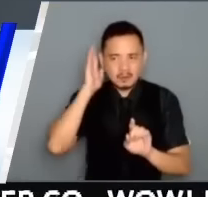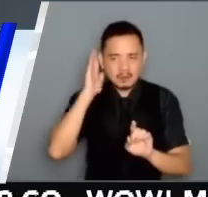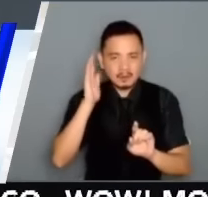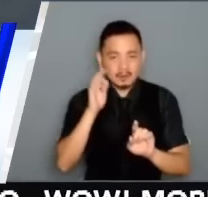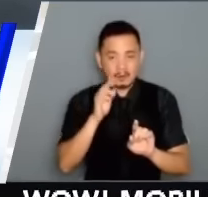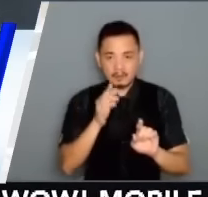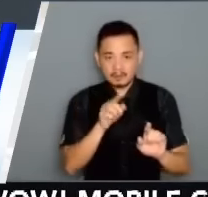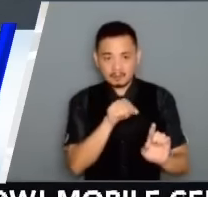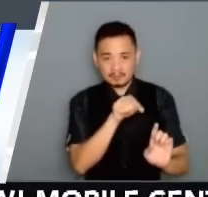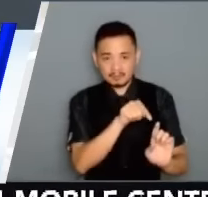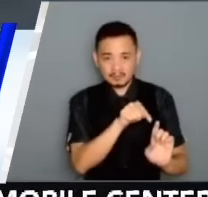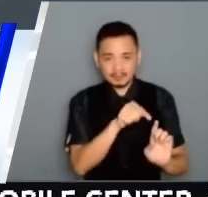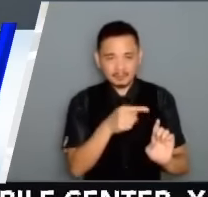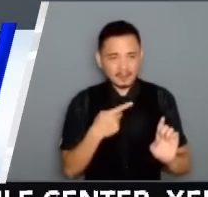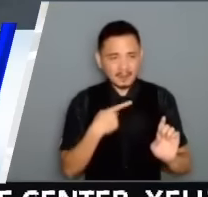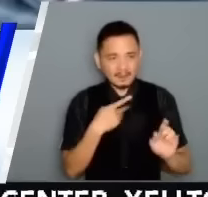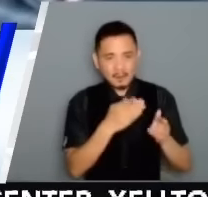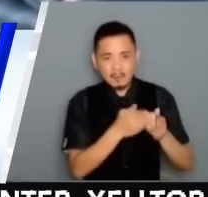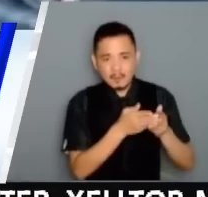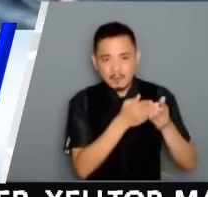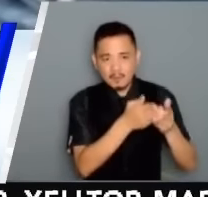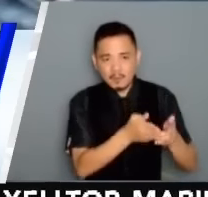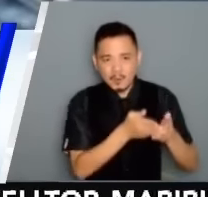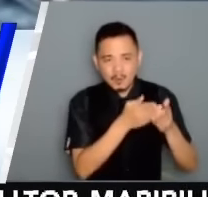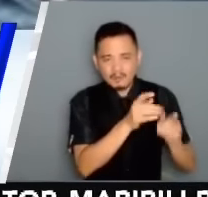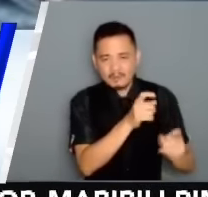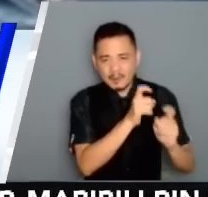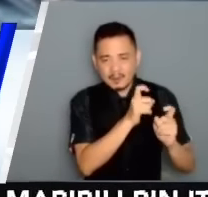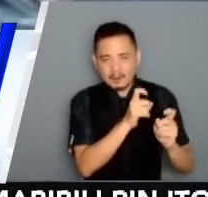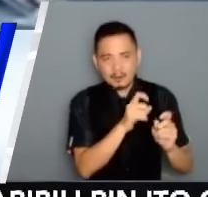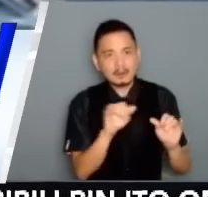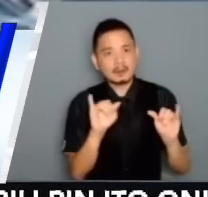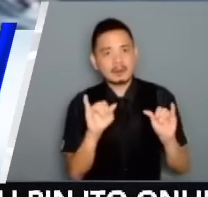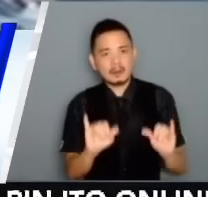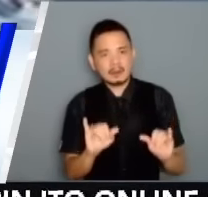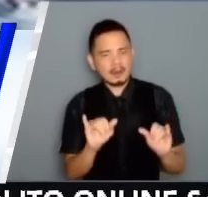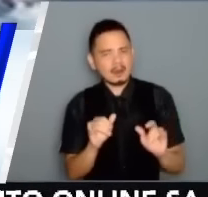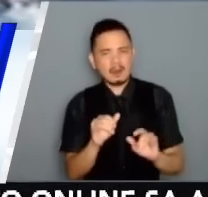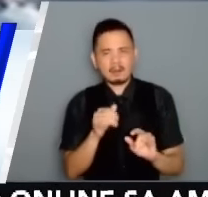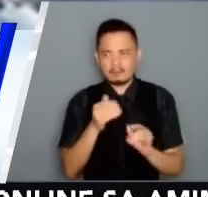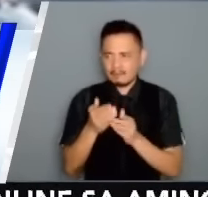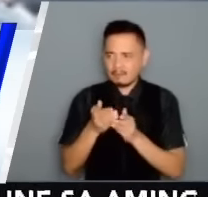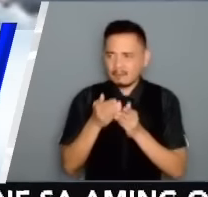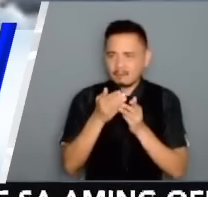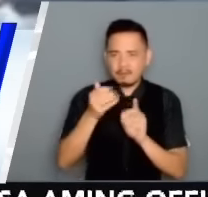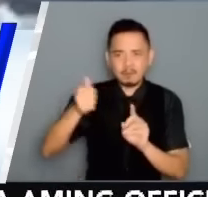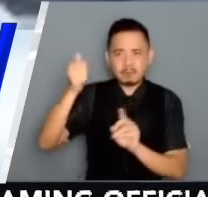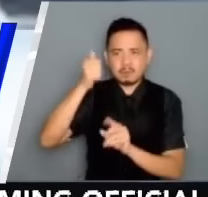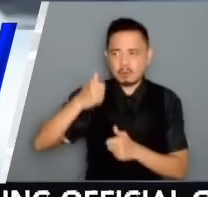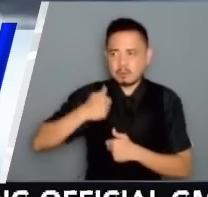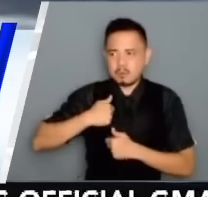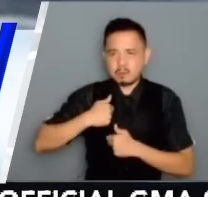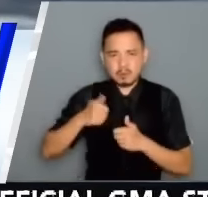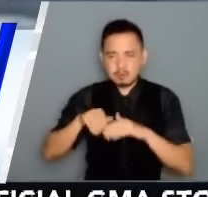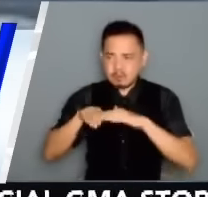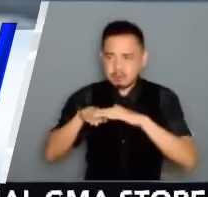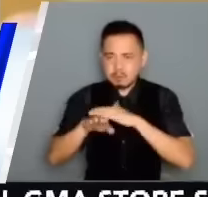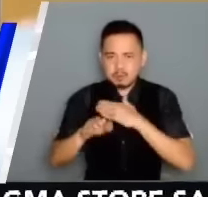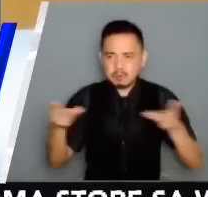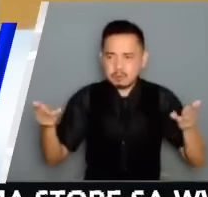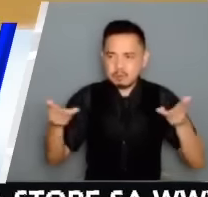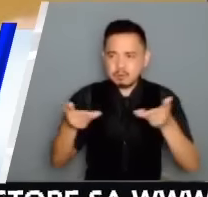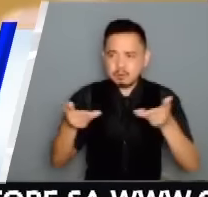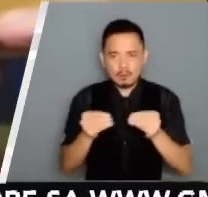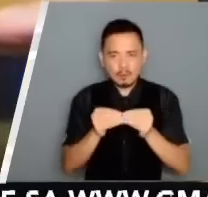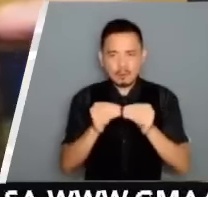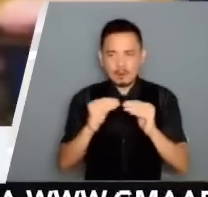ginagamit na may escort na Philippine Coast Guard, ngayon mga bangka ng Philippine Navy ang sinubukan nilang ipasok sa Ayungin Shoal. It's my idea. It's